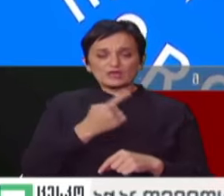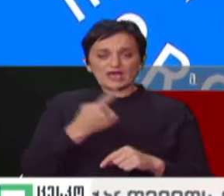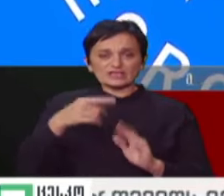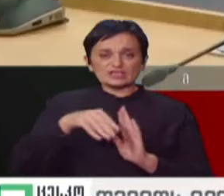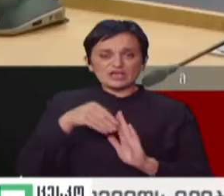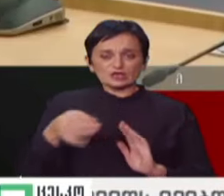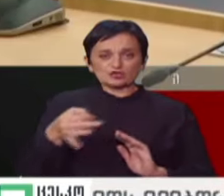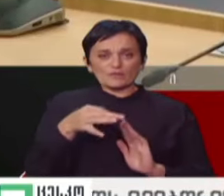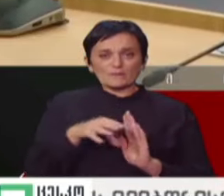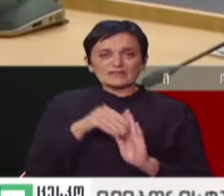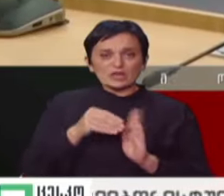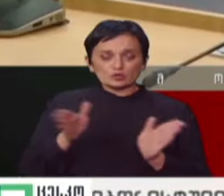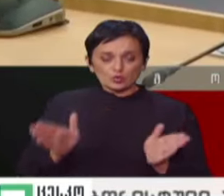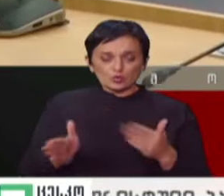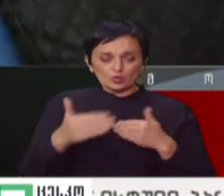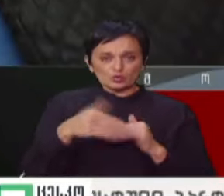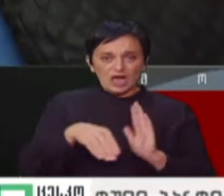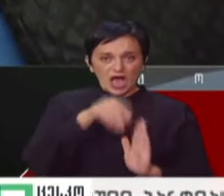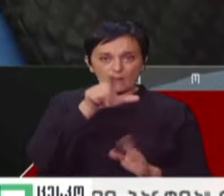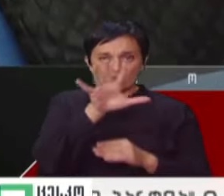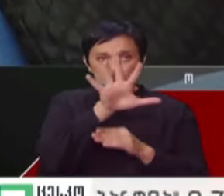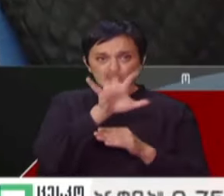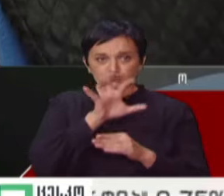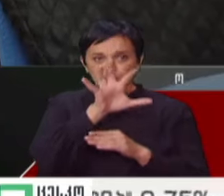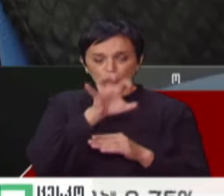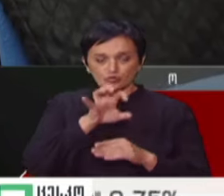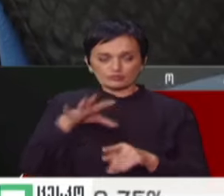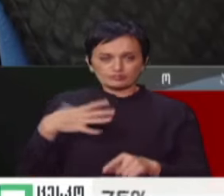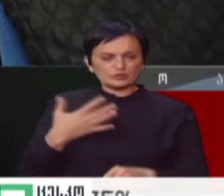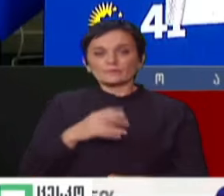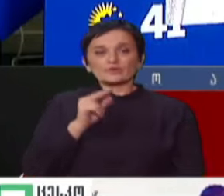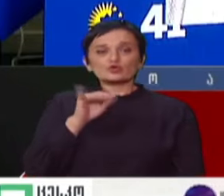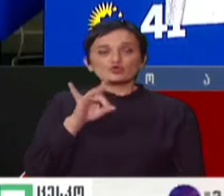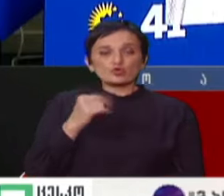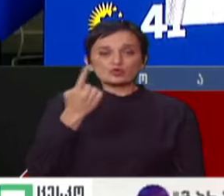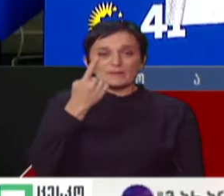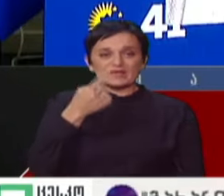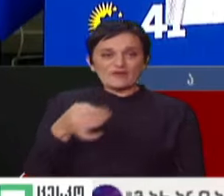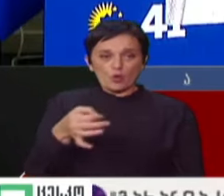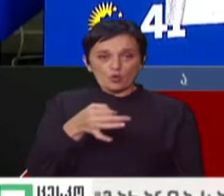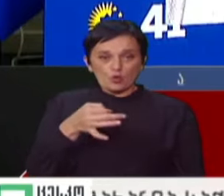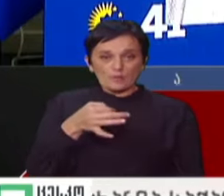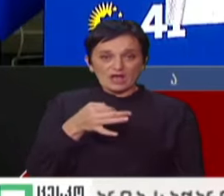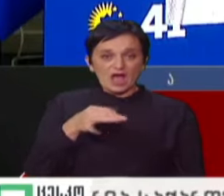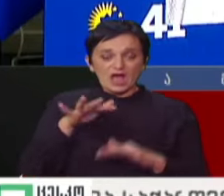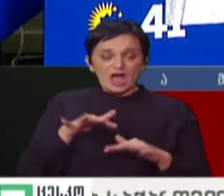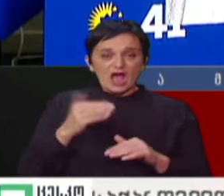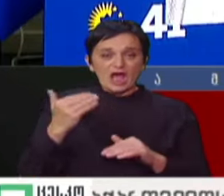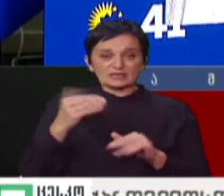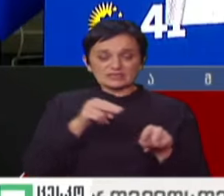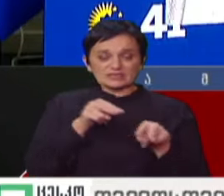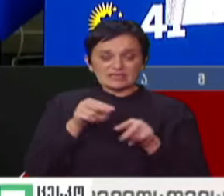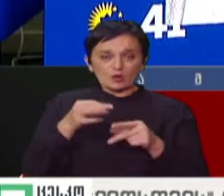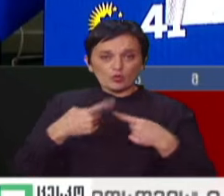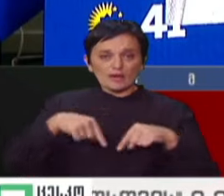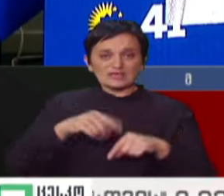საარჩევნო უბანზე საარჩევნო ყუთთან ამომრჩევლების ფოტო გადაღებას ახორციელებდა. ჩუღურეთის პირველ უბანში ადგილობრივი სადამკვირვებლო